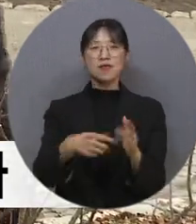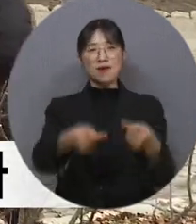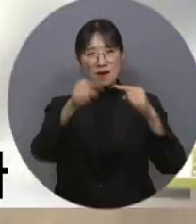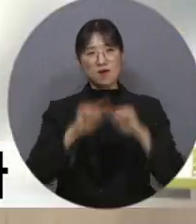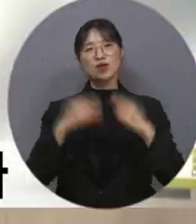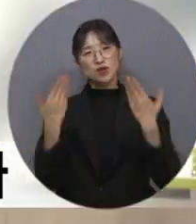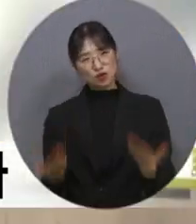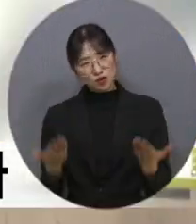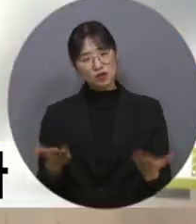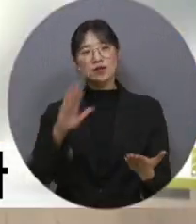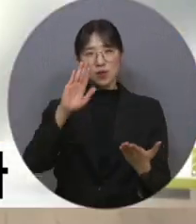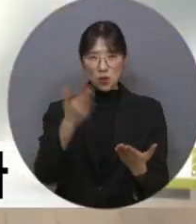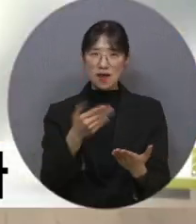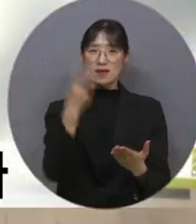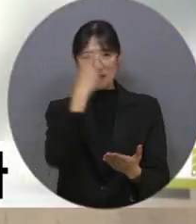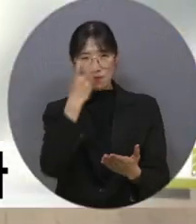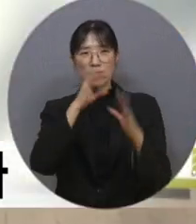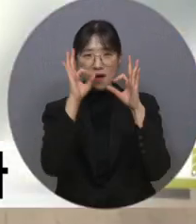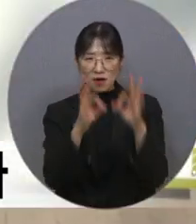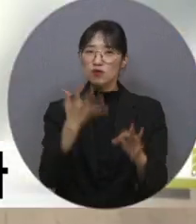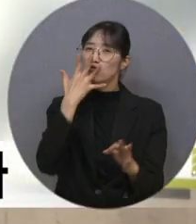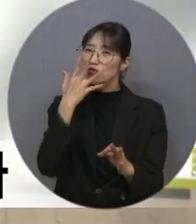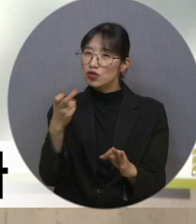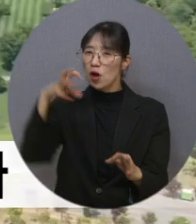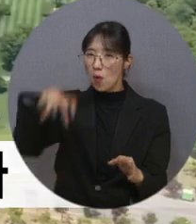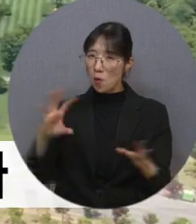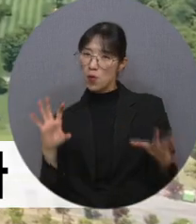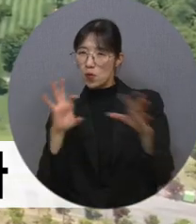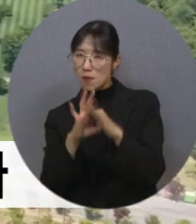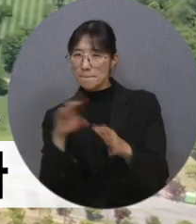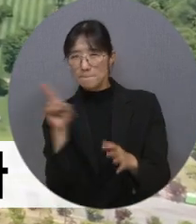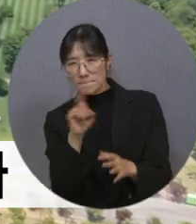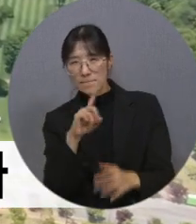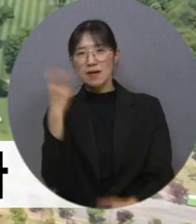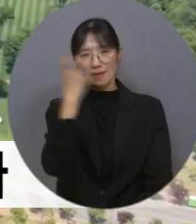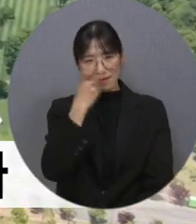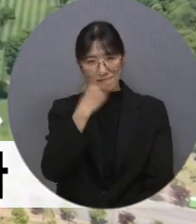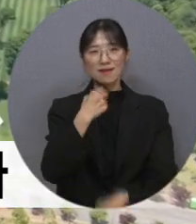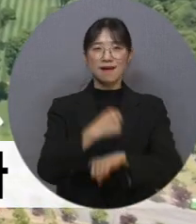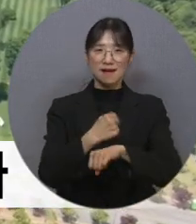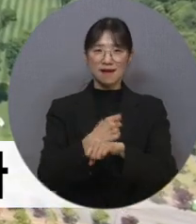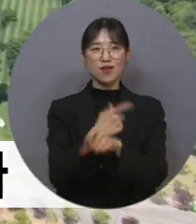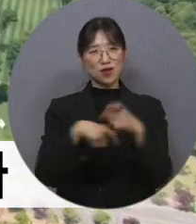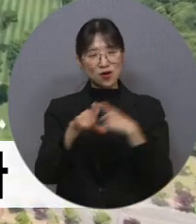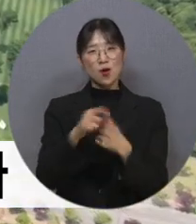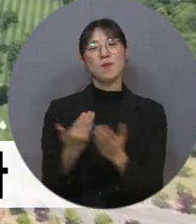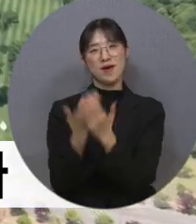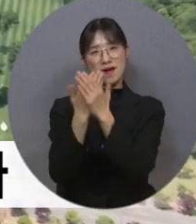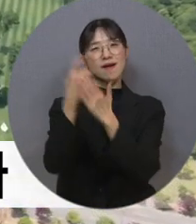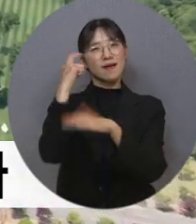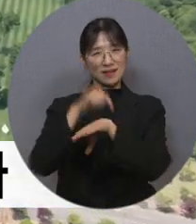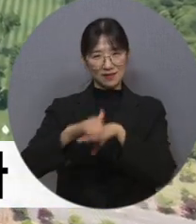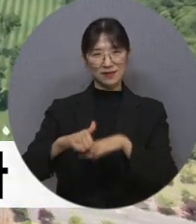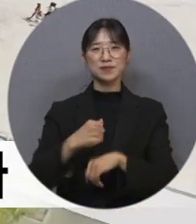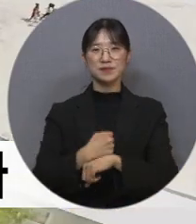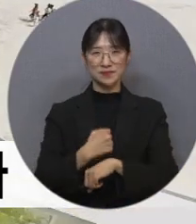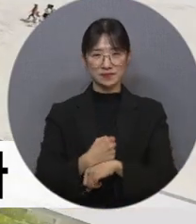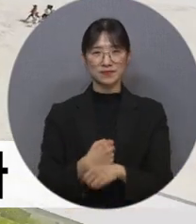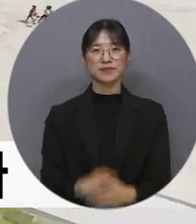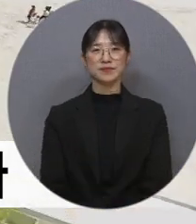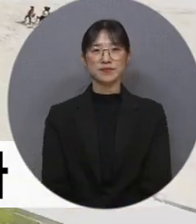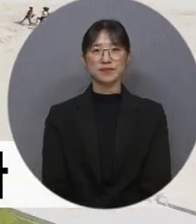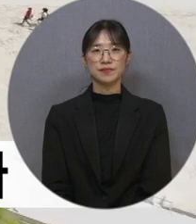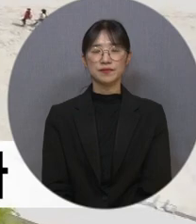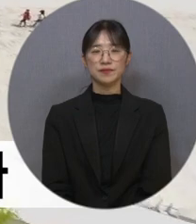살피고 순천의 주요 현황과 접목점을 찾아 생태도시의 위상을 한층 더 높일 계획입니다.